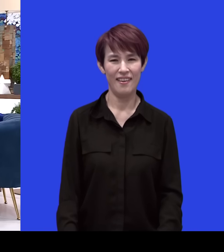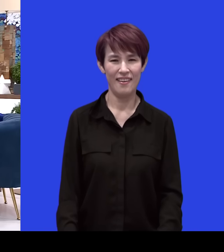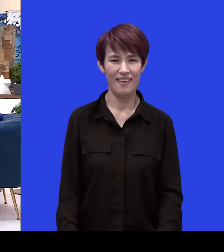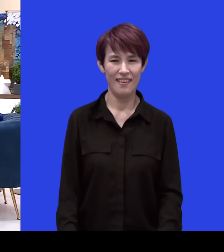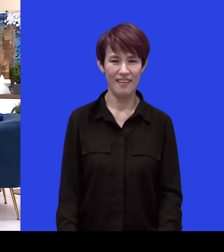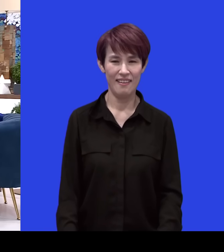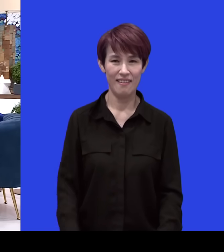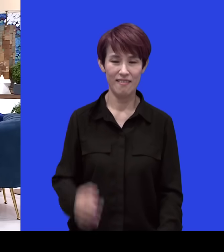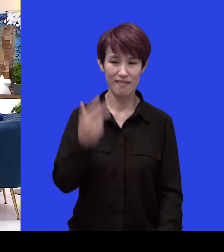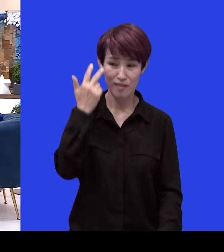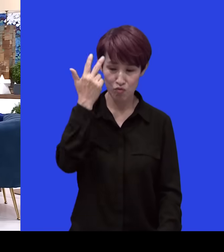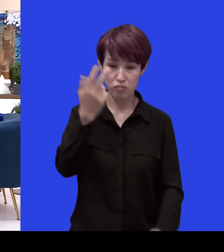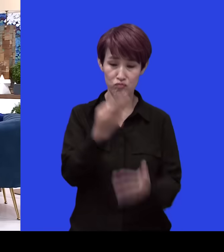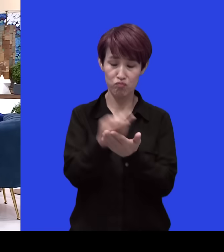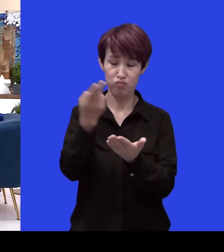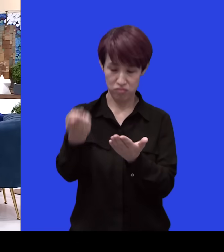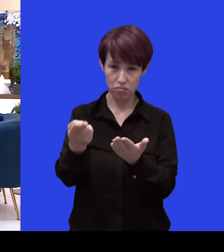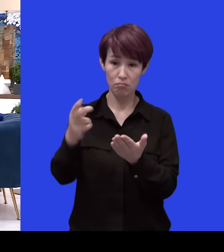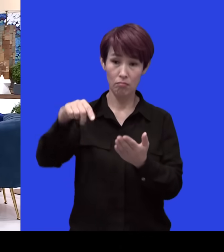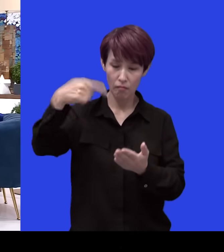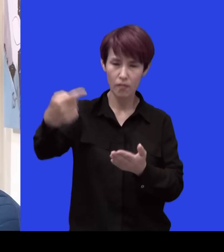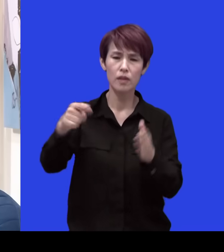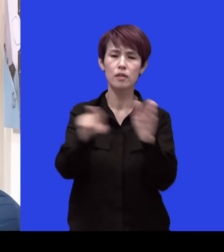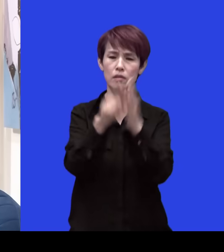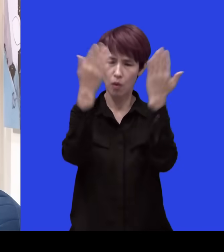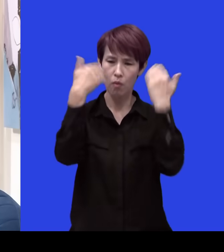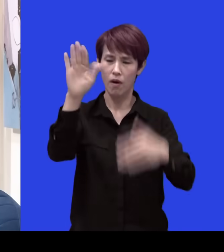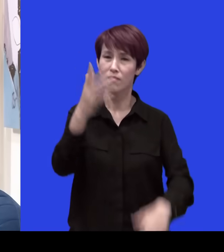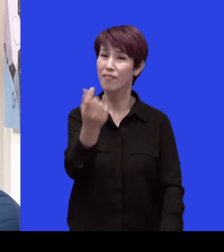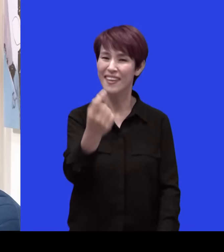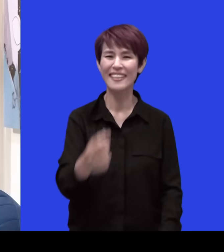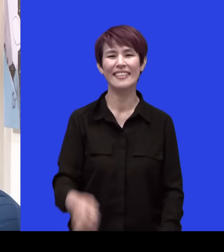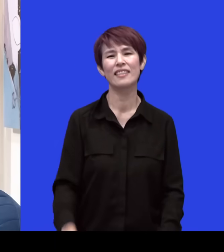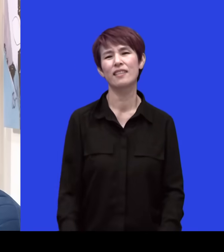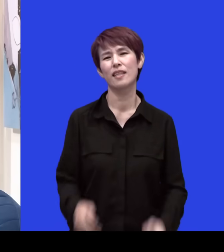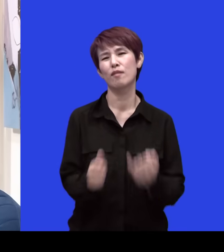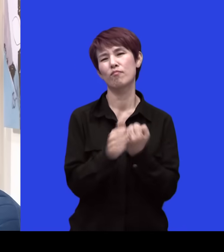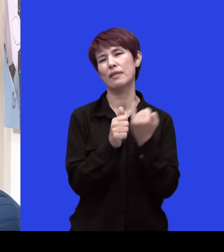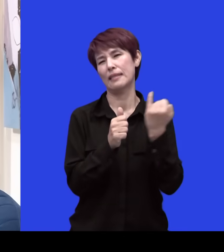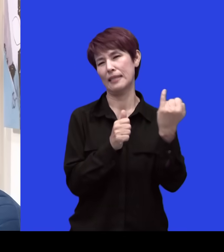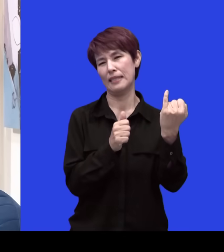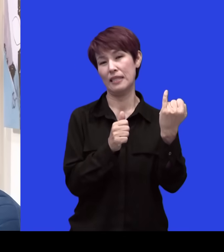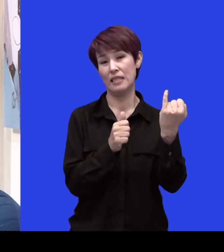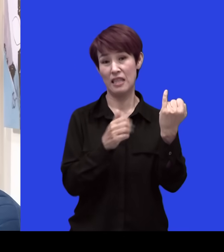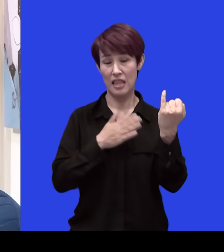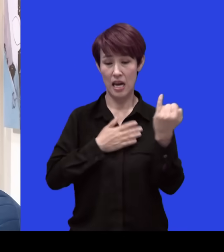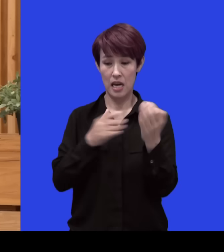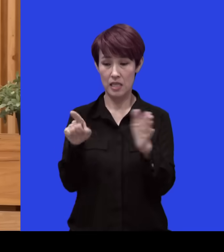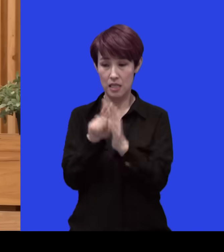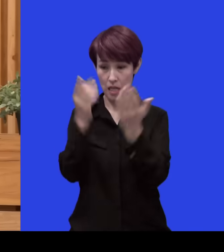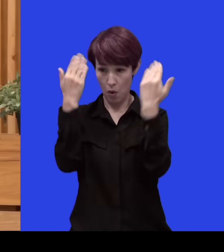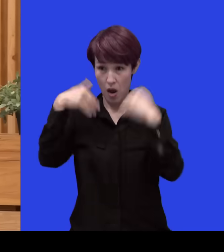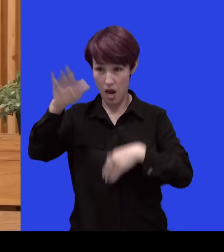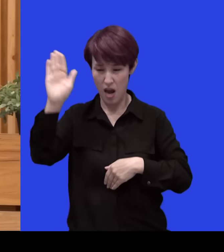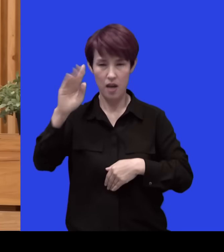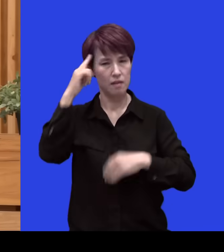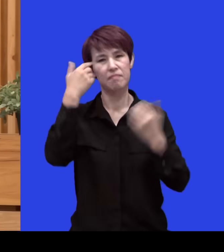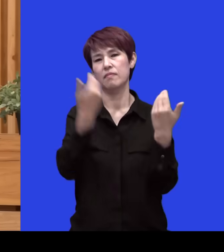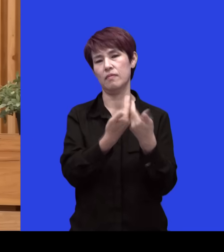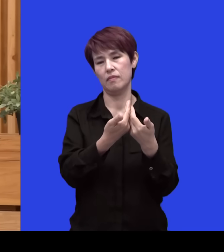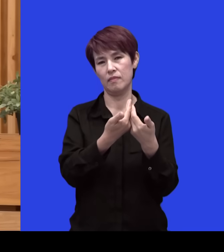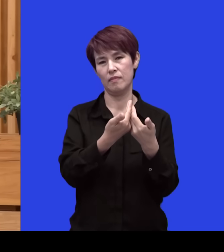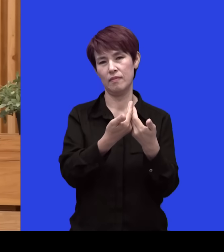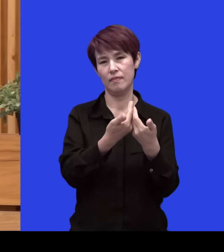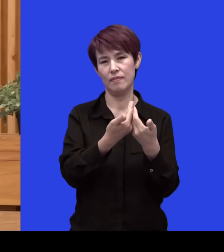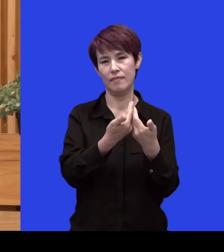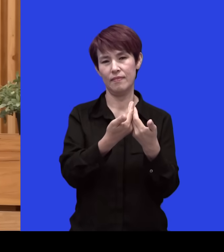예, 일주일 만에 퇴원을 했으니까 이제 예. 그러니까 어떻게 해야 돼 이거? 그런데 예. 우리 집사람이 반대. 아, 신학대 가르치지